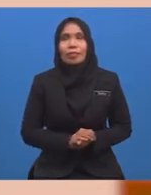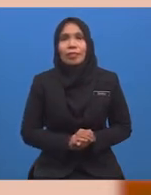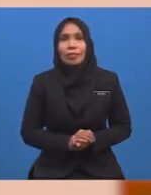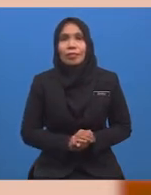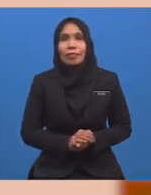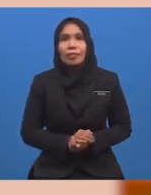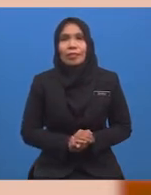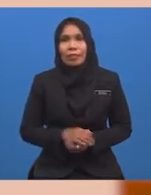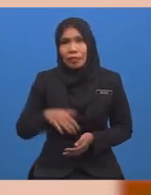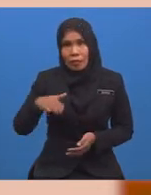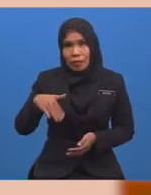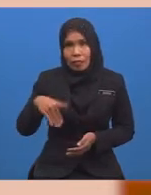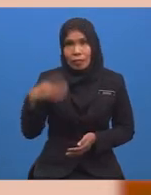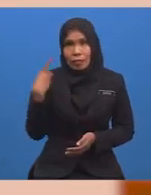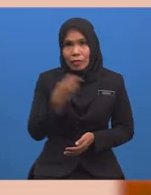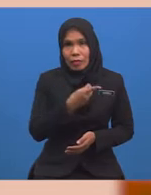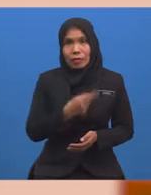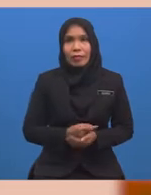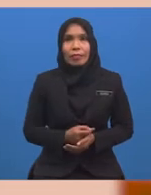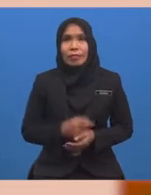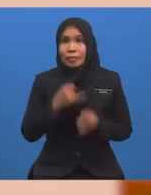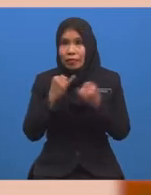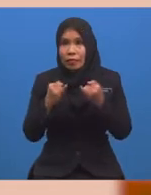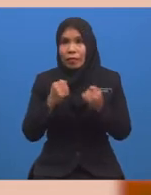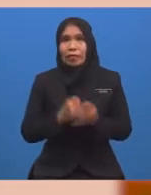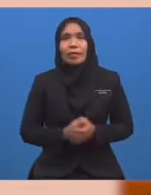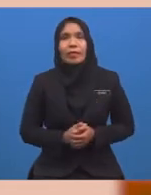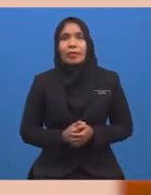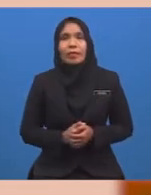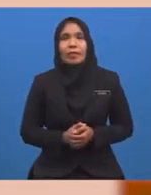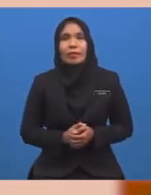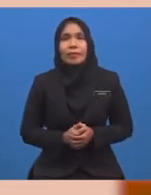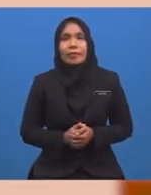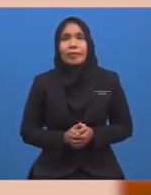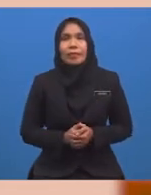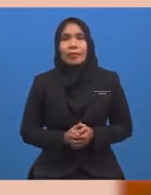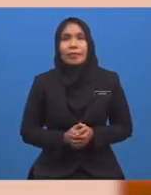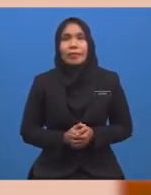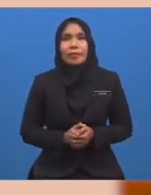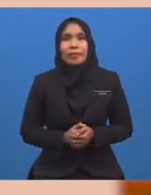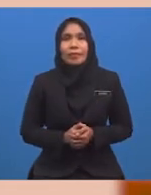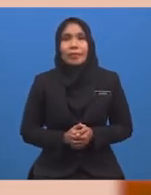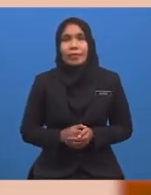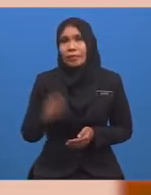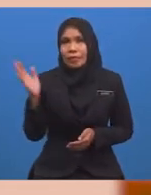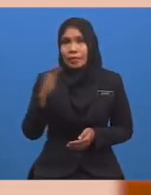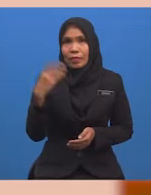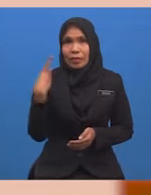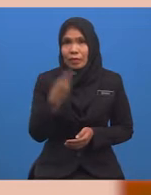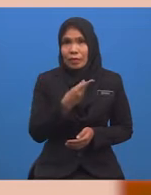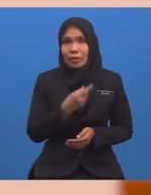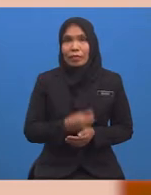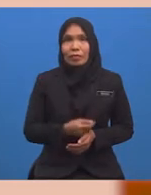sebelum kita mengakhiri sesi pembelajaran pada hari ini Mari kita lihat